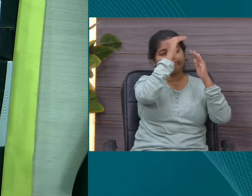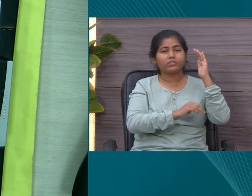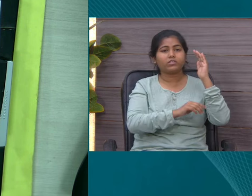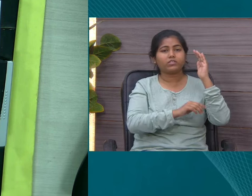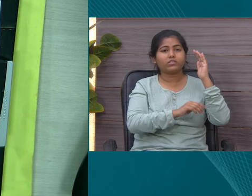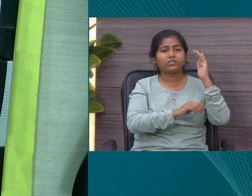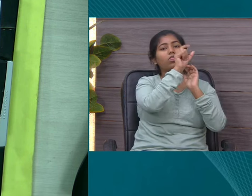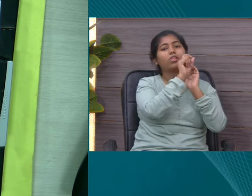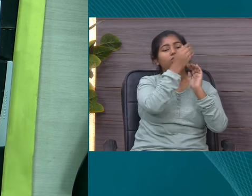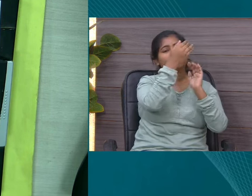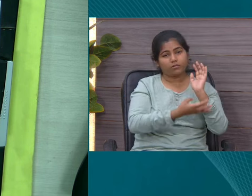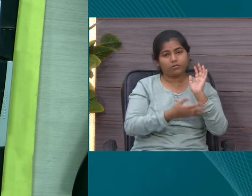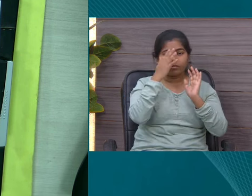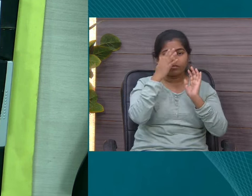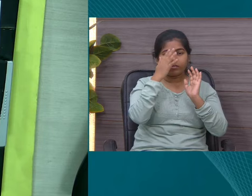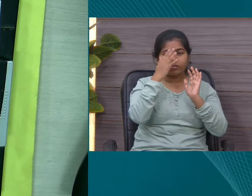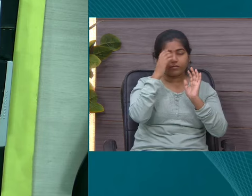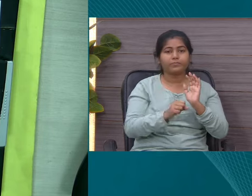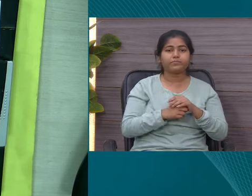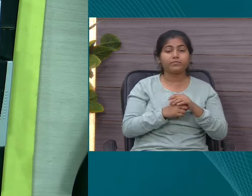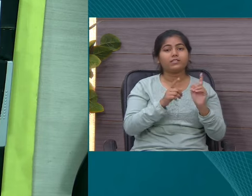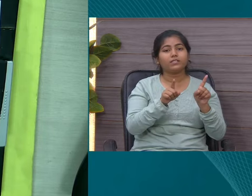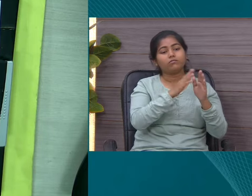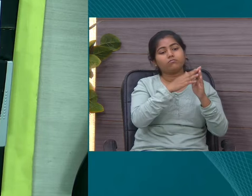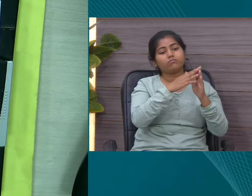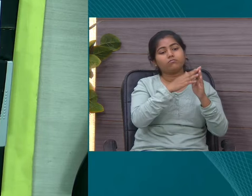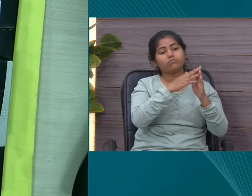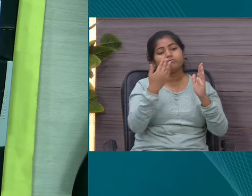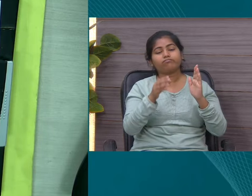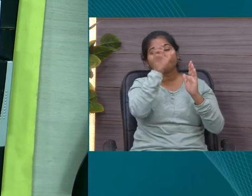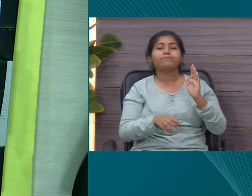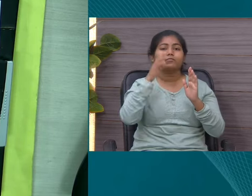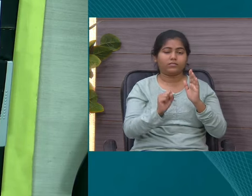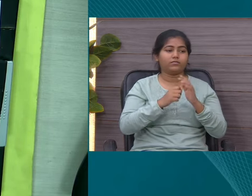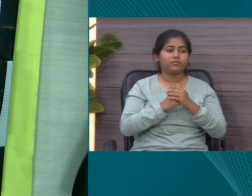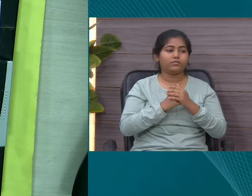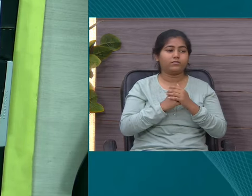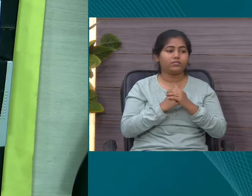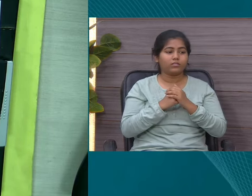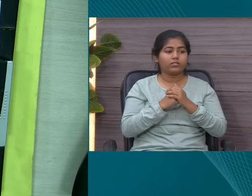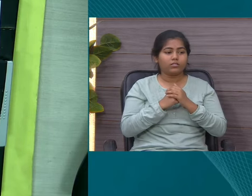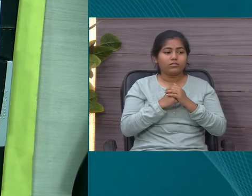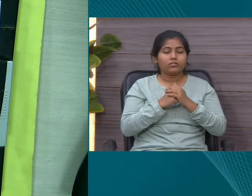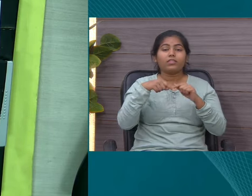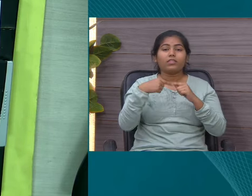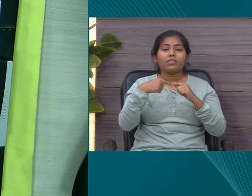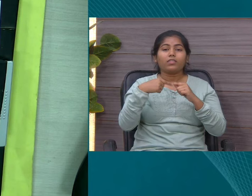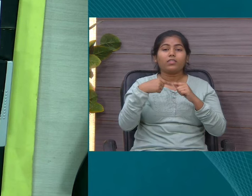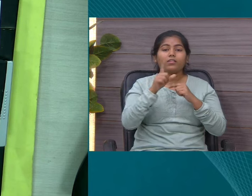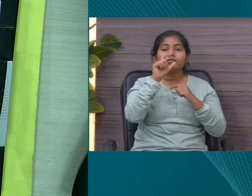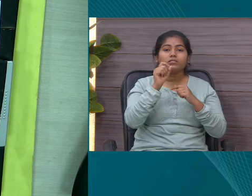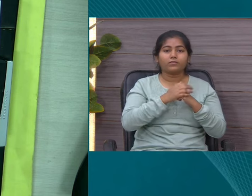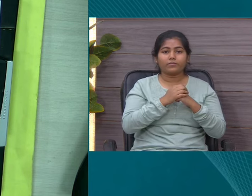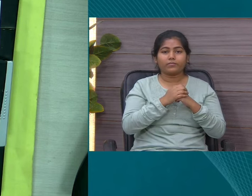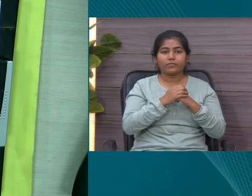नंबर याद हो गए। आगे आ जाते हैं, इसी तरह से एक लाइन और याद करेंगे, ठीक है अगले 10 के लिए,